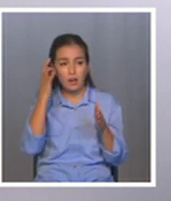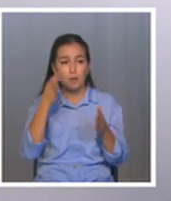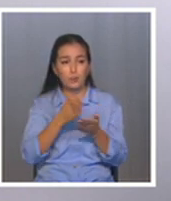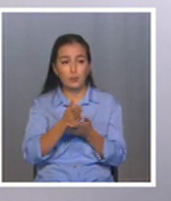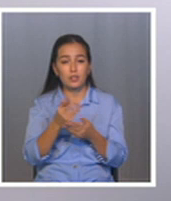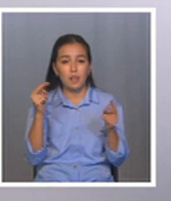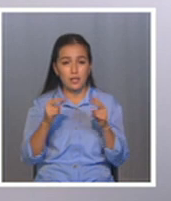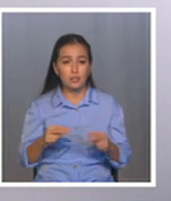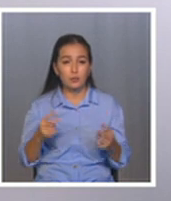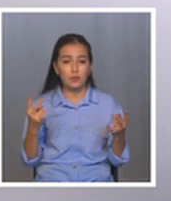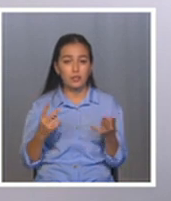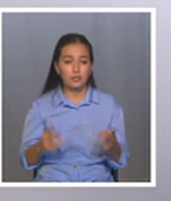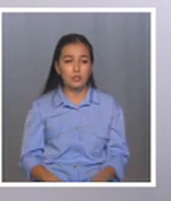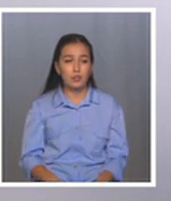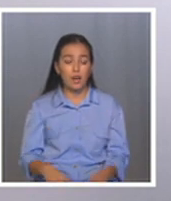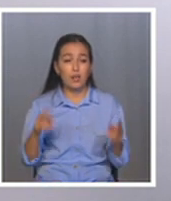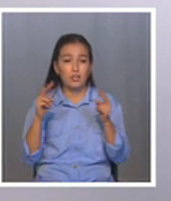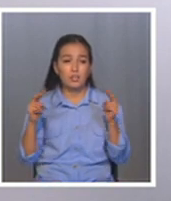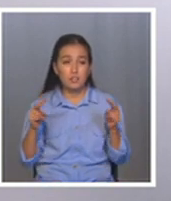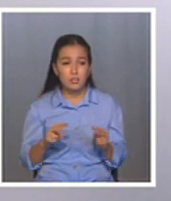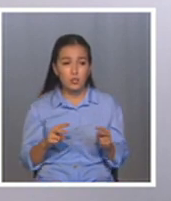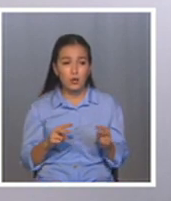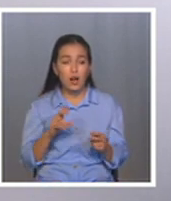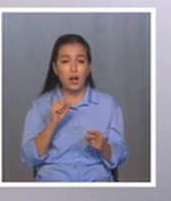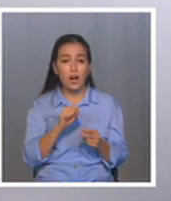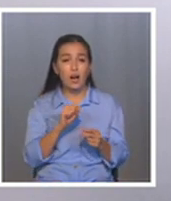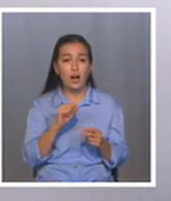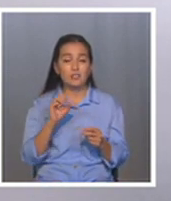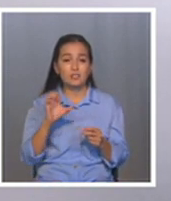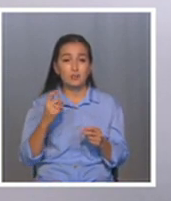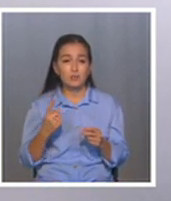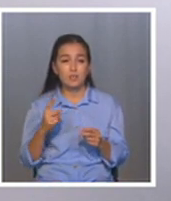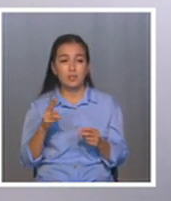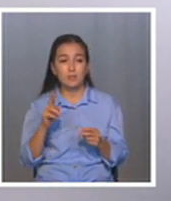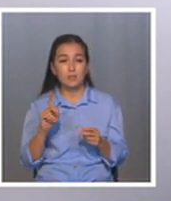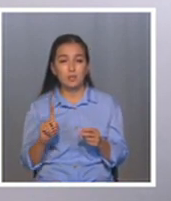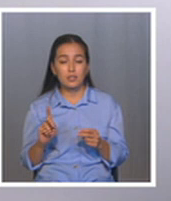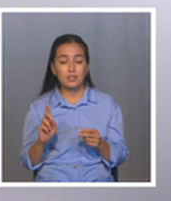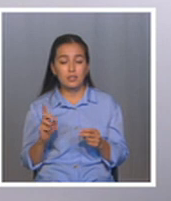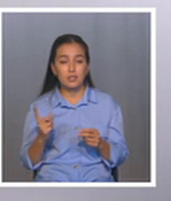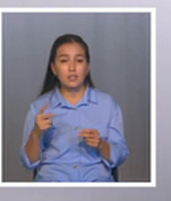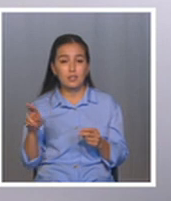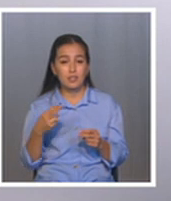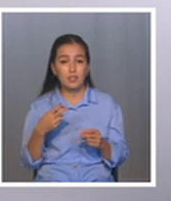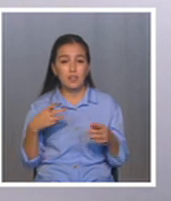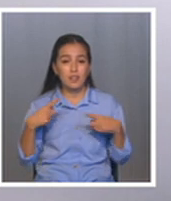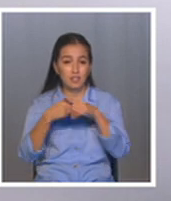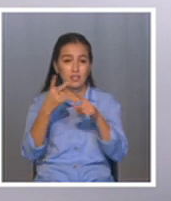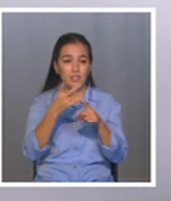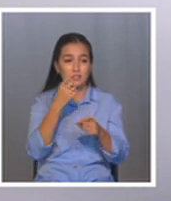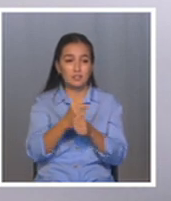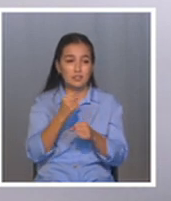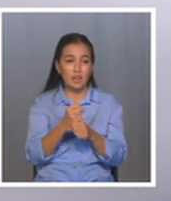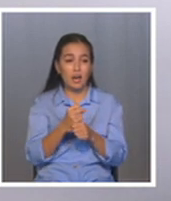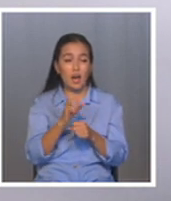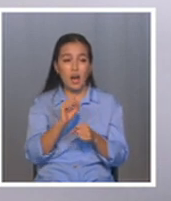керек. Дәлдеуі. А, С, Бір, және Б, Бір, Д диагональдары жүргізілсін. А,